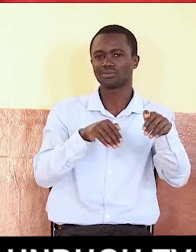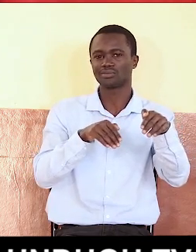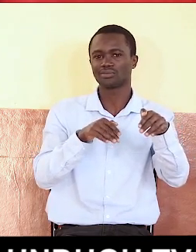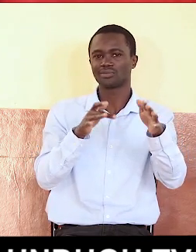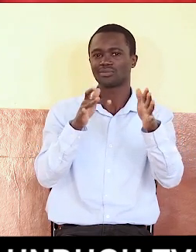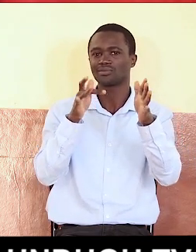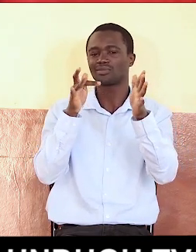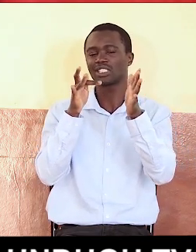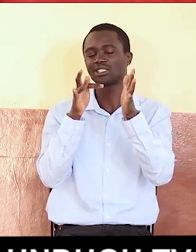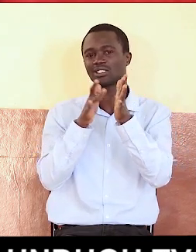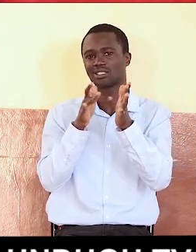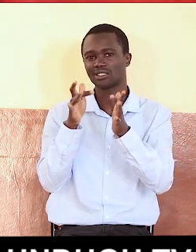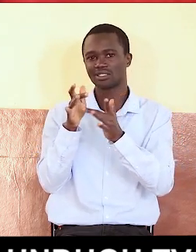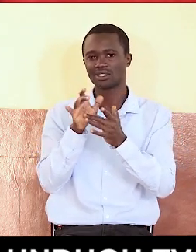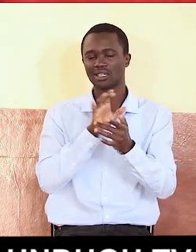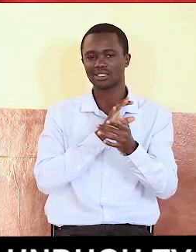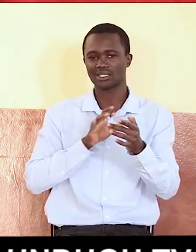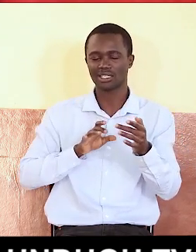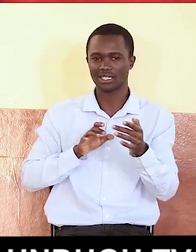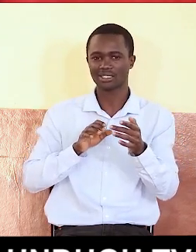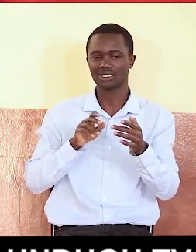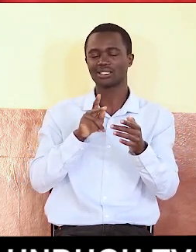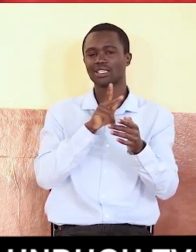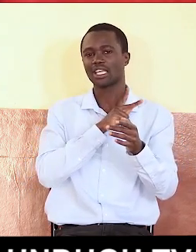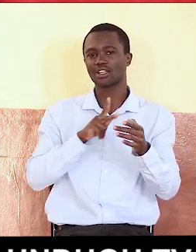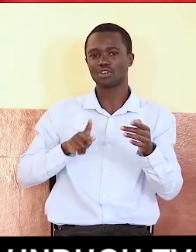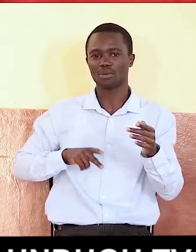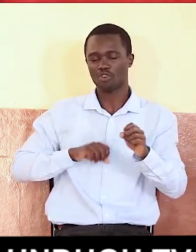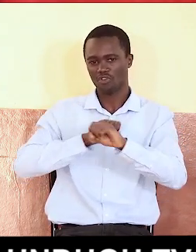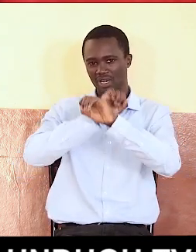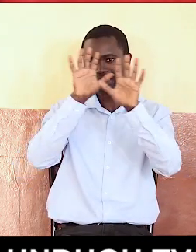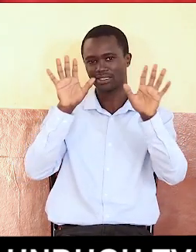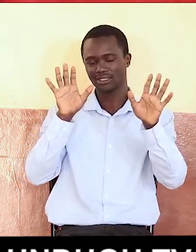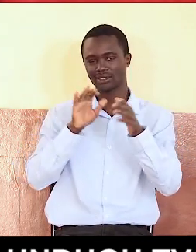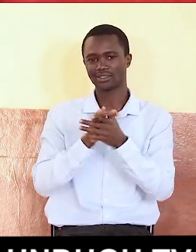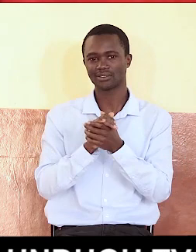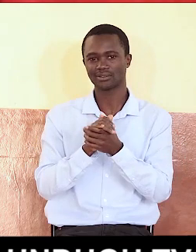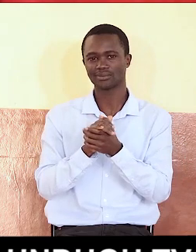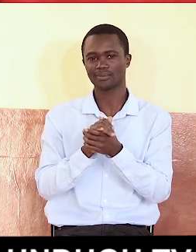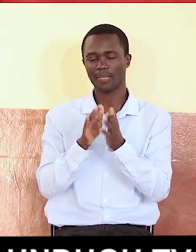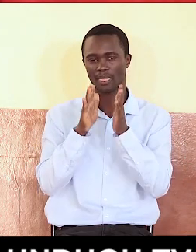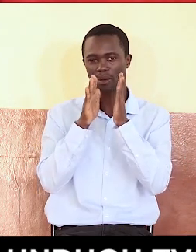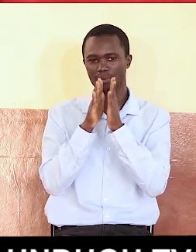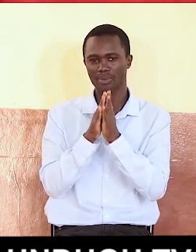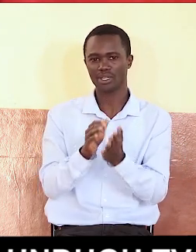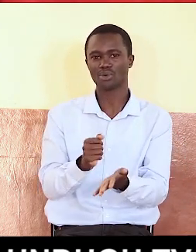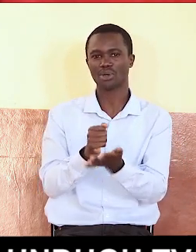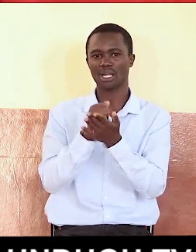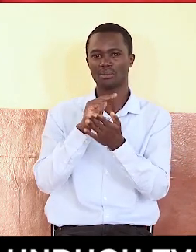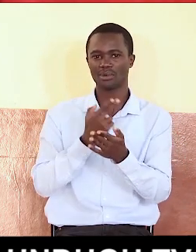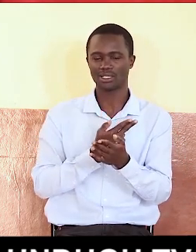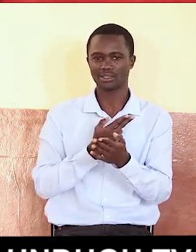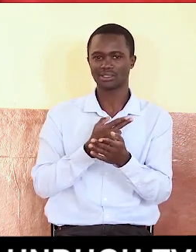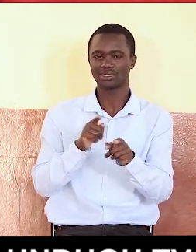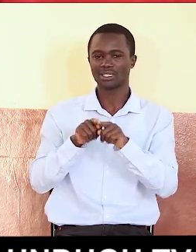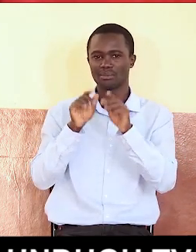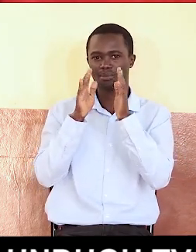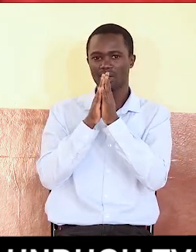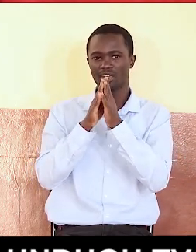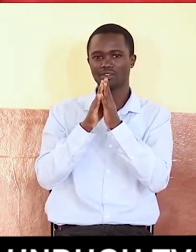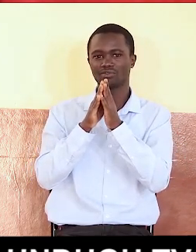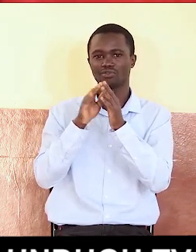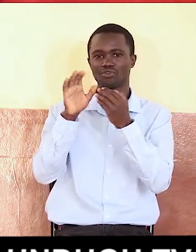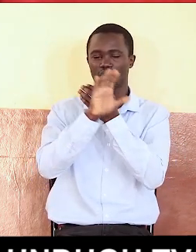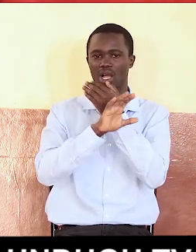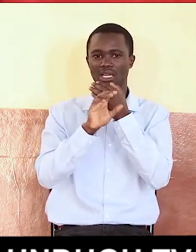ambaye ufalme wake ni wa nuru. Tuomba Bwana utusaidie. Tuomba kwa ajili ya injili yetu